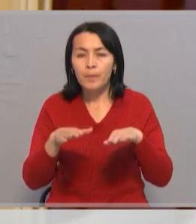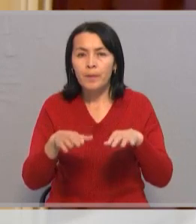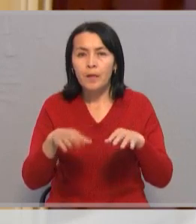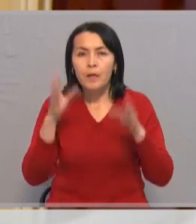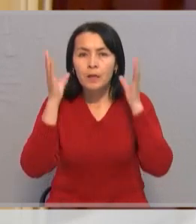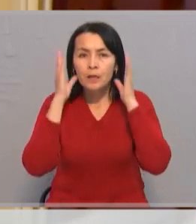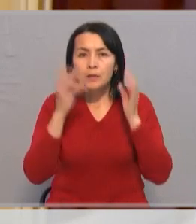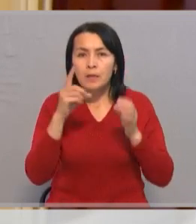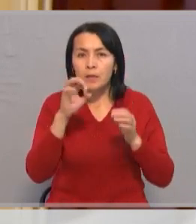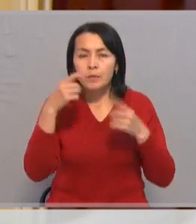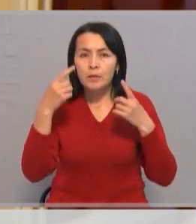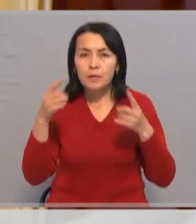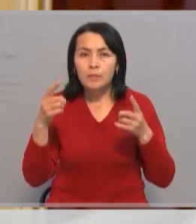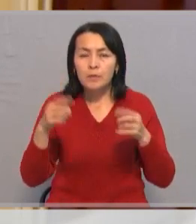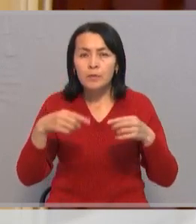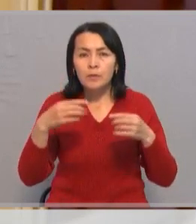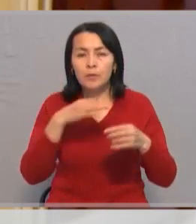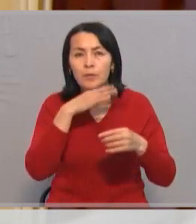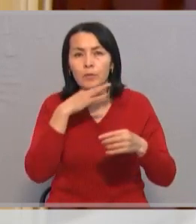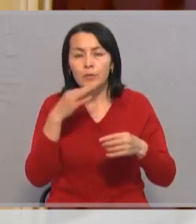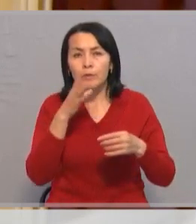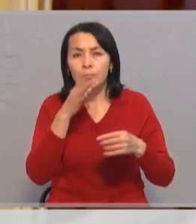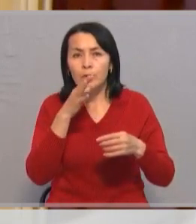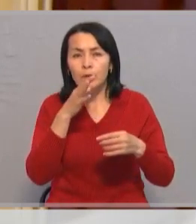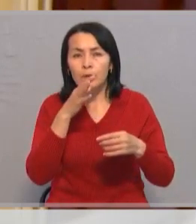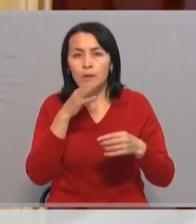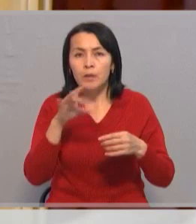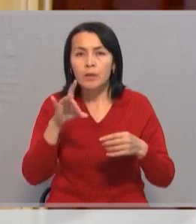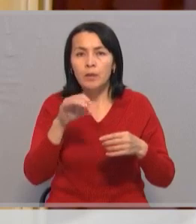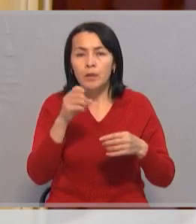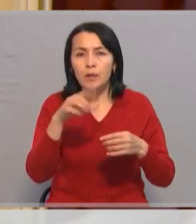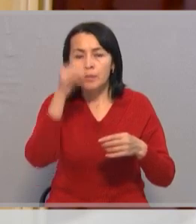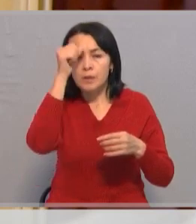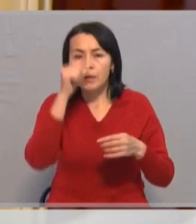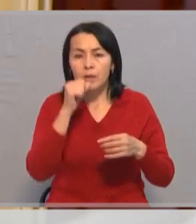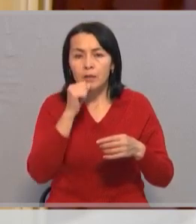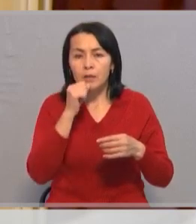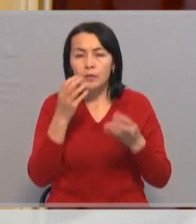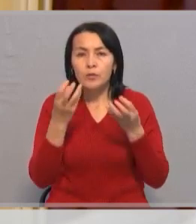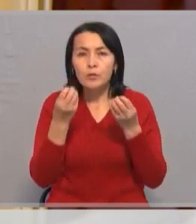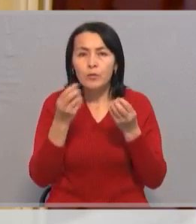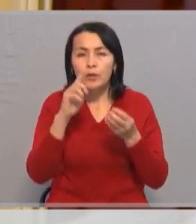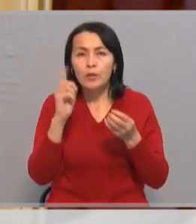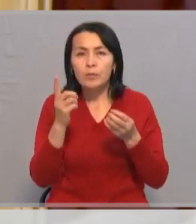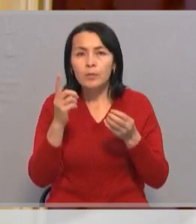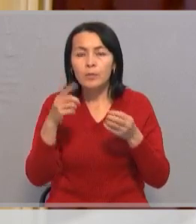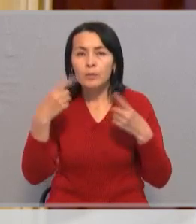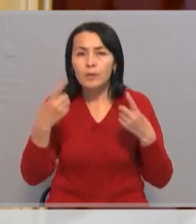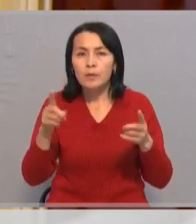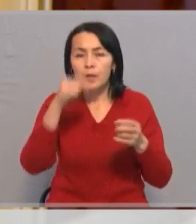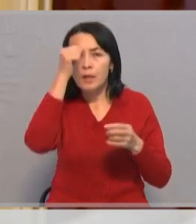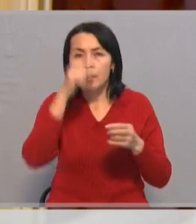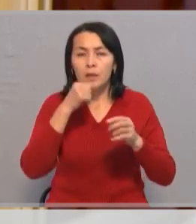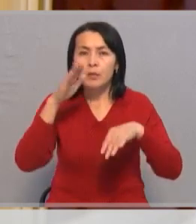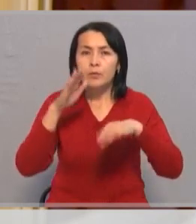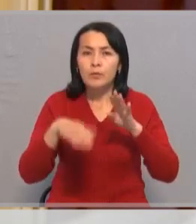намазын ауызашарларда ғана емес, одан да басқа уақыттарда да Рамазан айының бір сондай бір өзге айлардан бөлекше екендігін